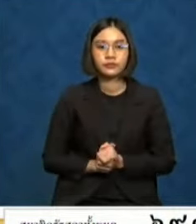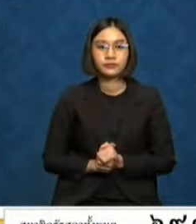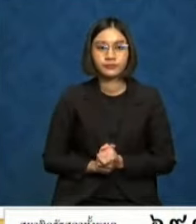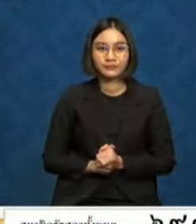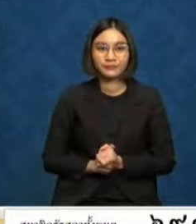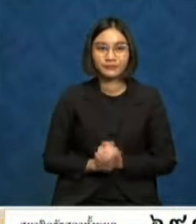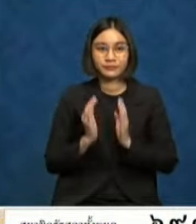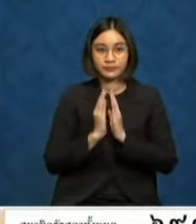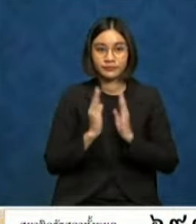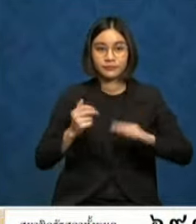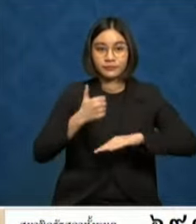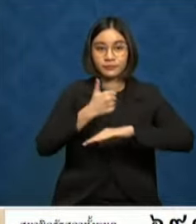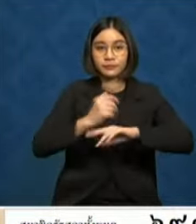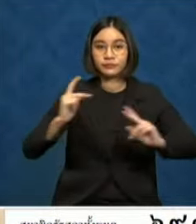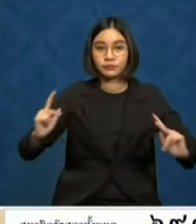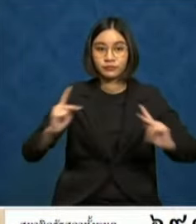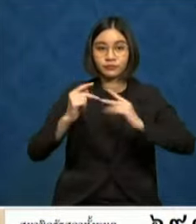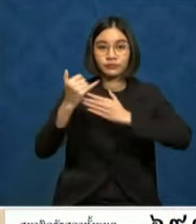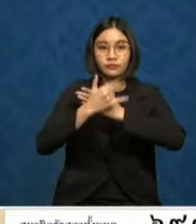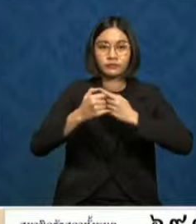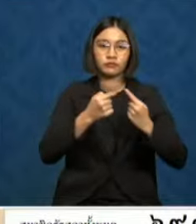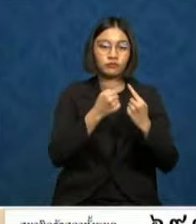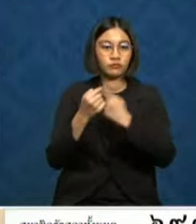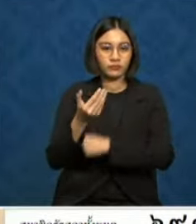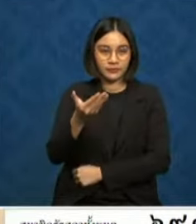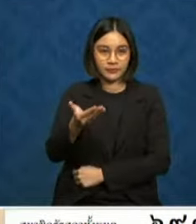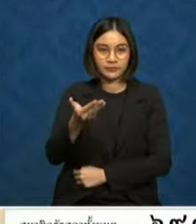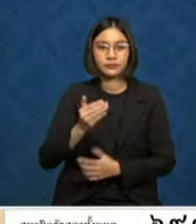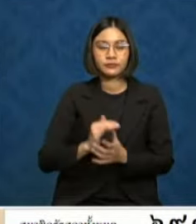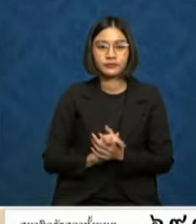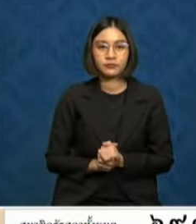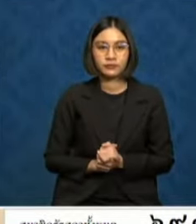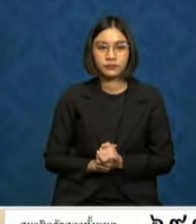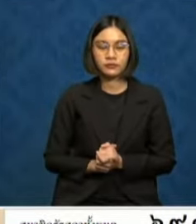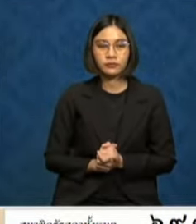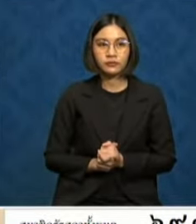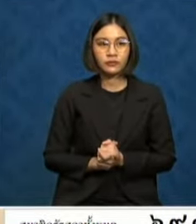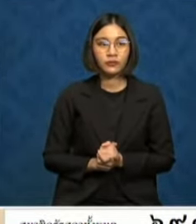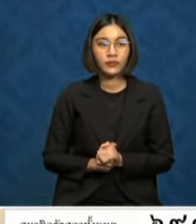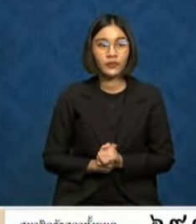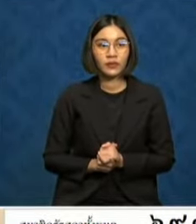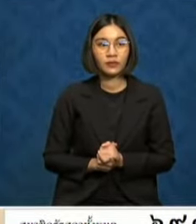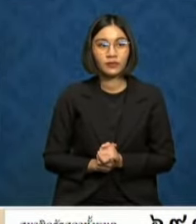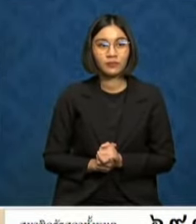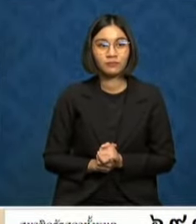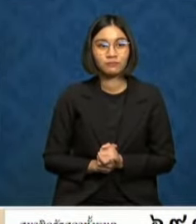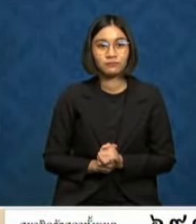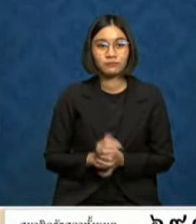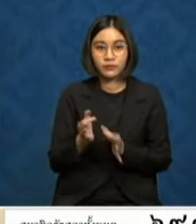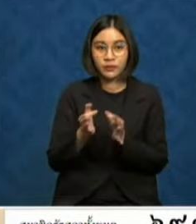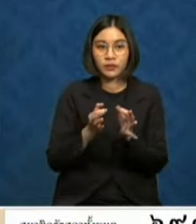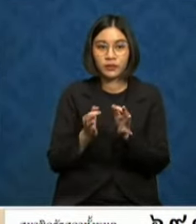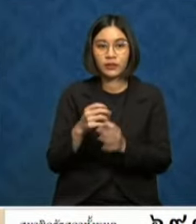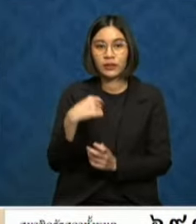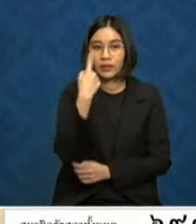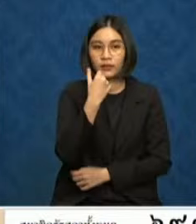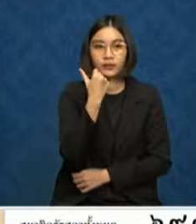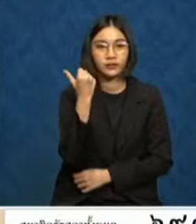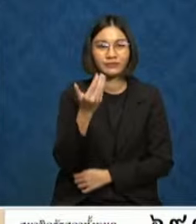ดีว่าการกระทรวงต่างประเทศครับต่อไปก็เชิญท่านปลัดใช่ไหมฮะเชิญครับหรือจะพูดตัวพี่ชี้แจงท่านอื่นก็เชิญนะครับ